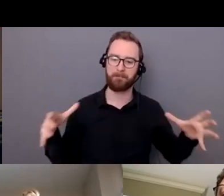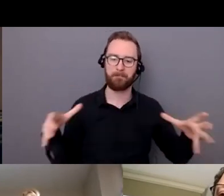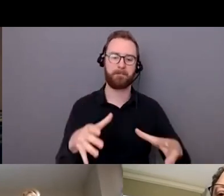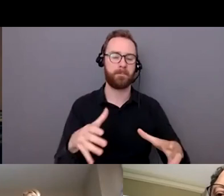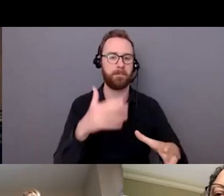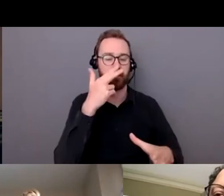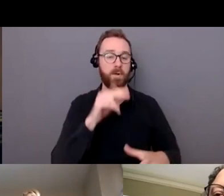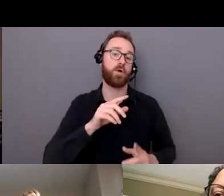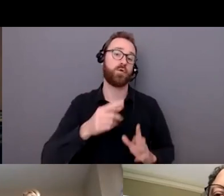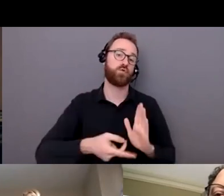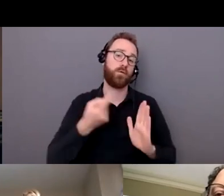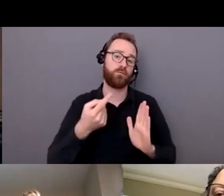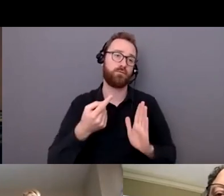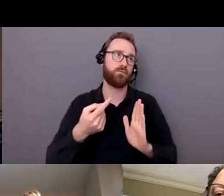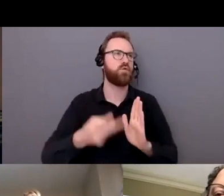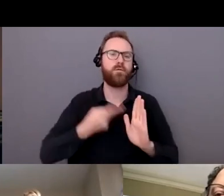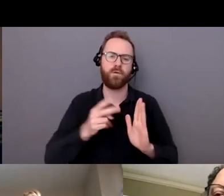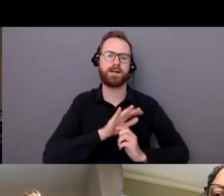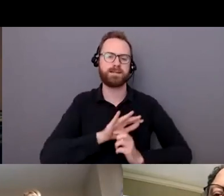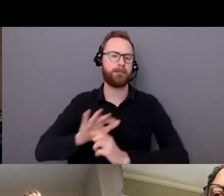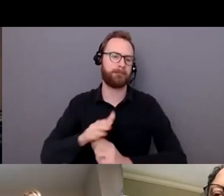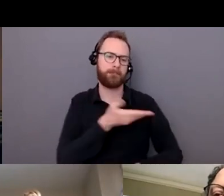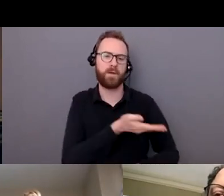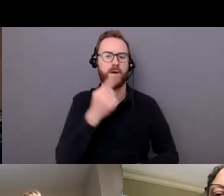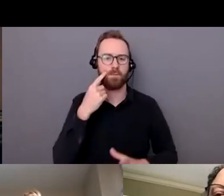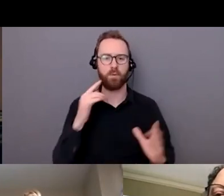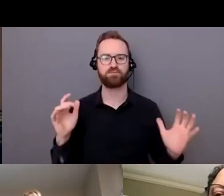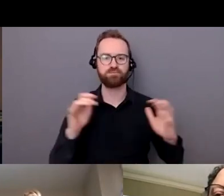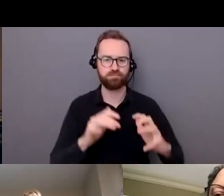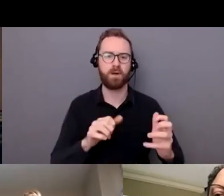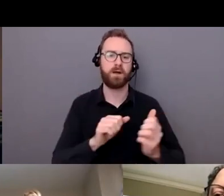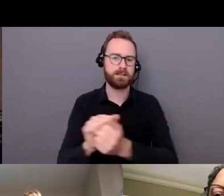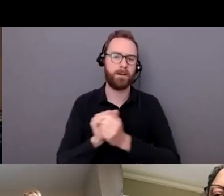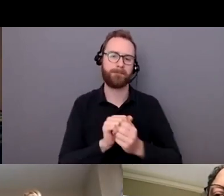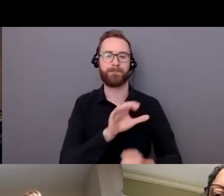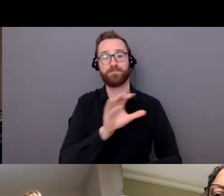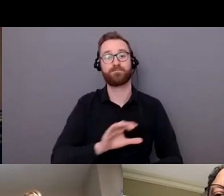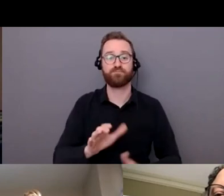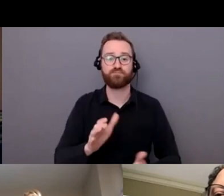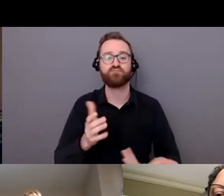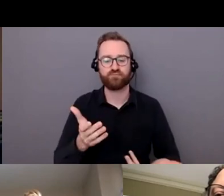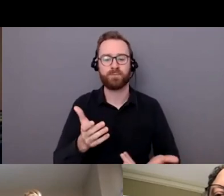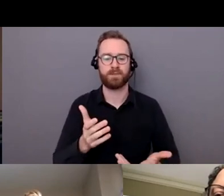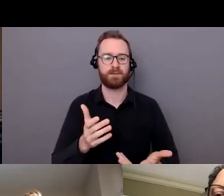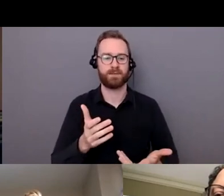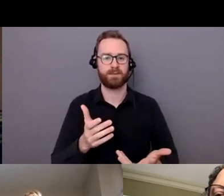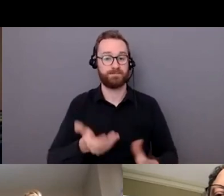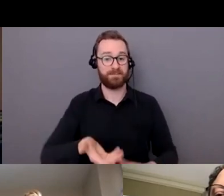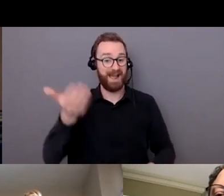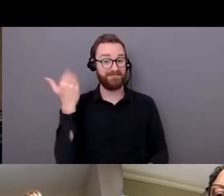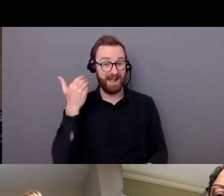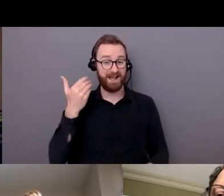qu'on a faites pour s'assurer que les gens se rencontrent. Puis, en réalité, on en fait plus souvent qu'on en faisait en